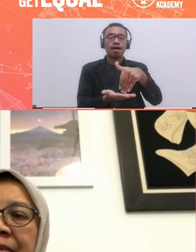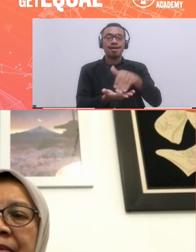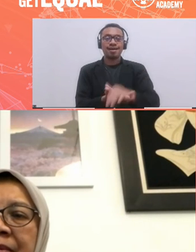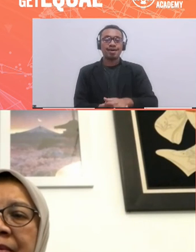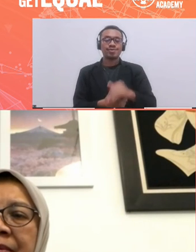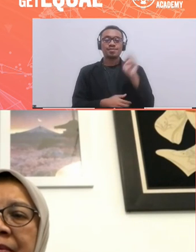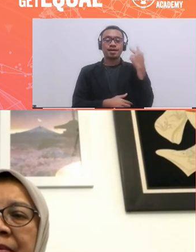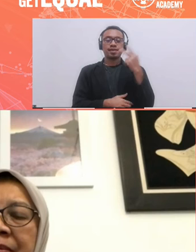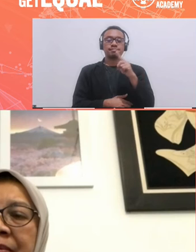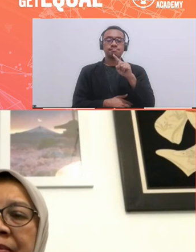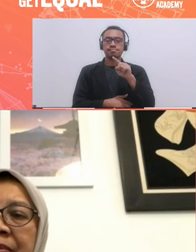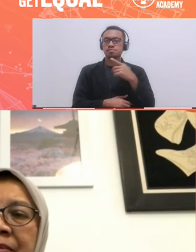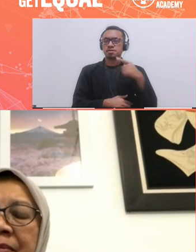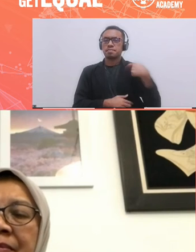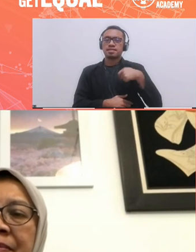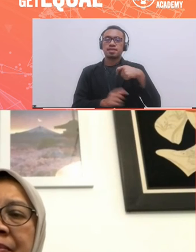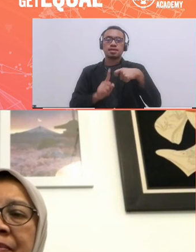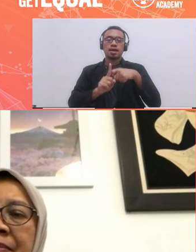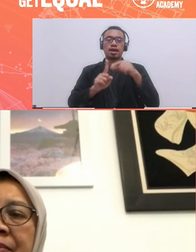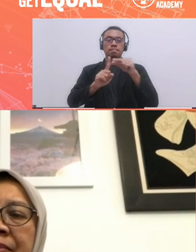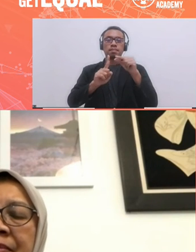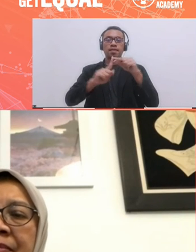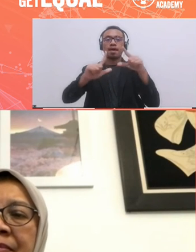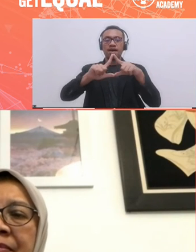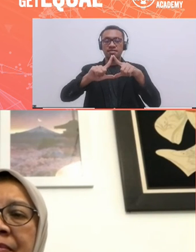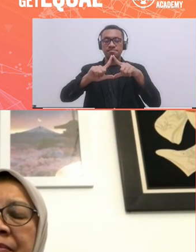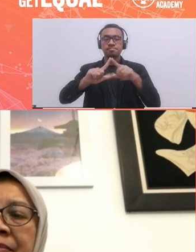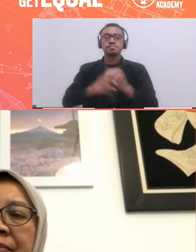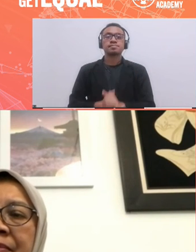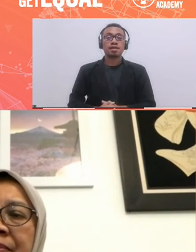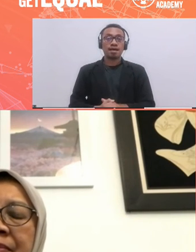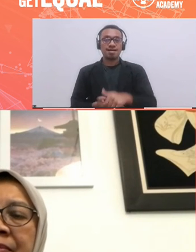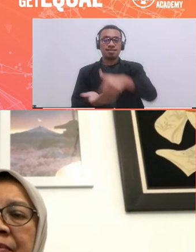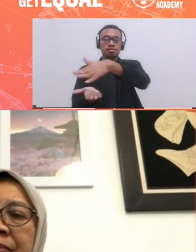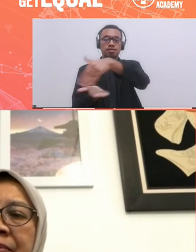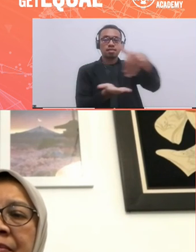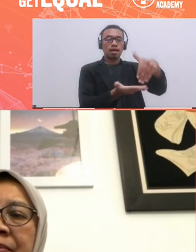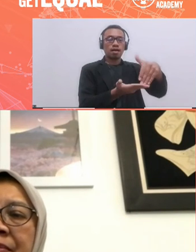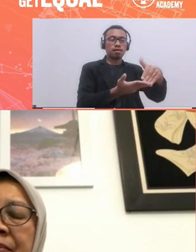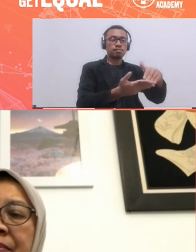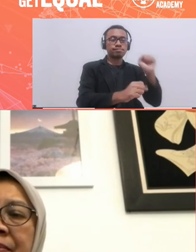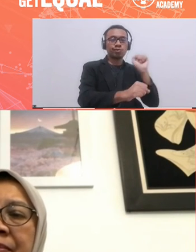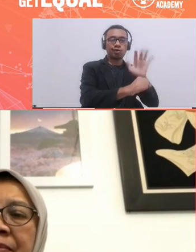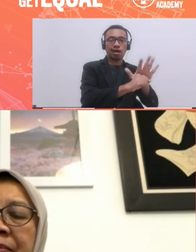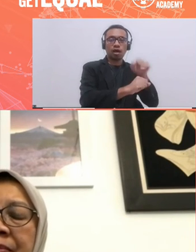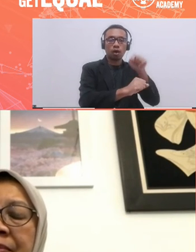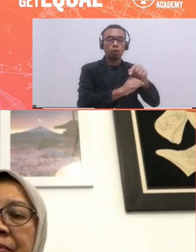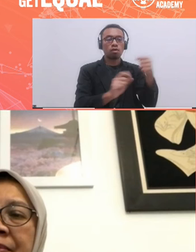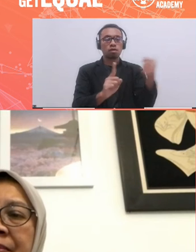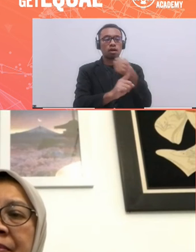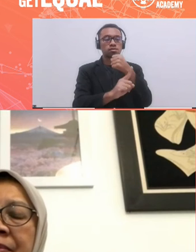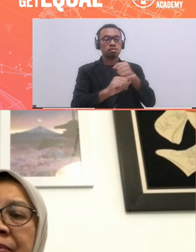juga men-share juga bahwa data di tengah pandemik ini justru kekerasan semakin meningkat begitu